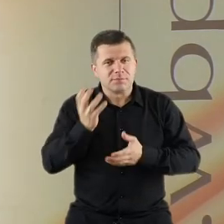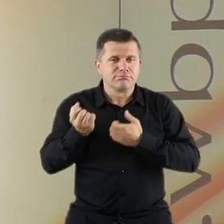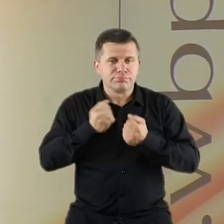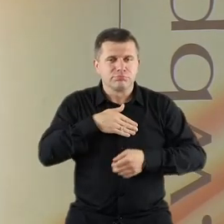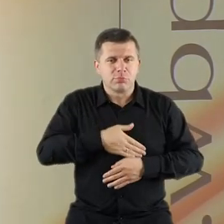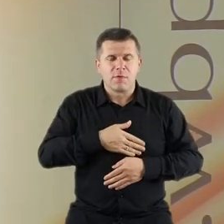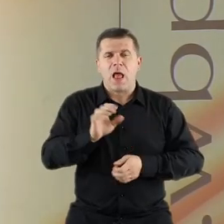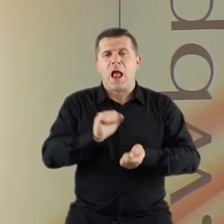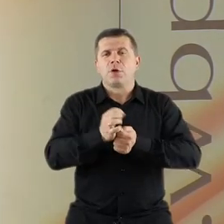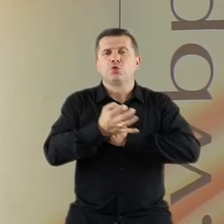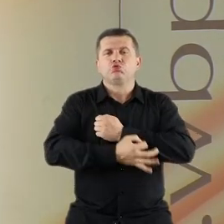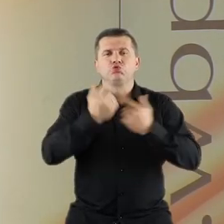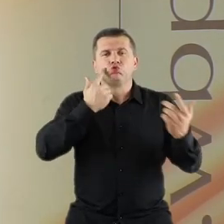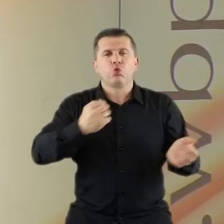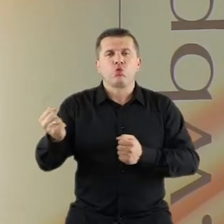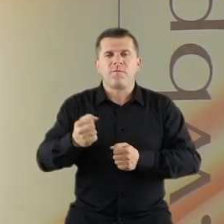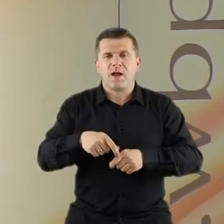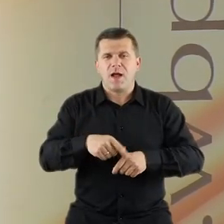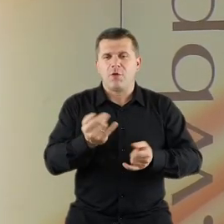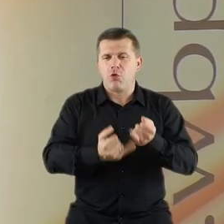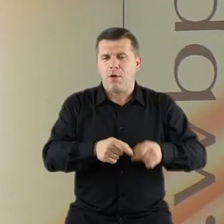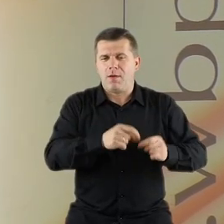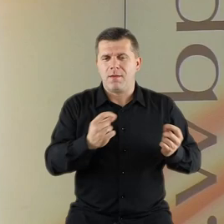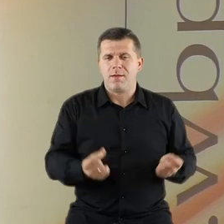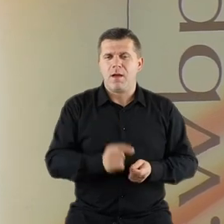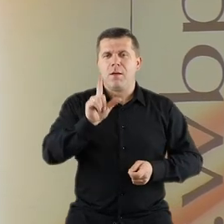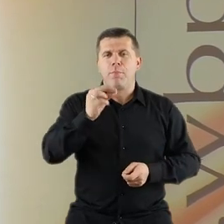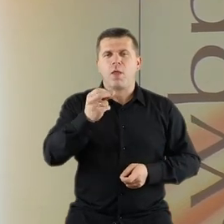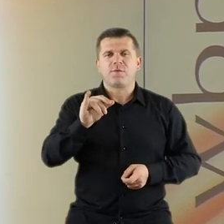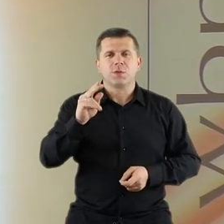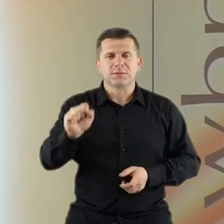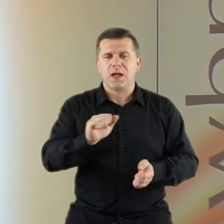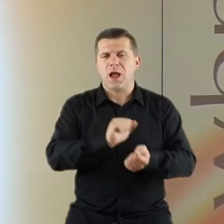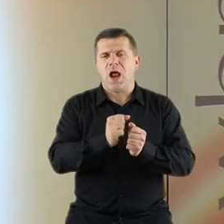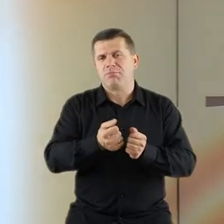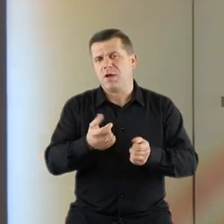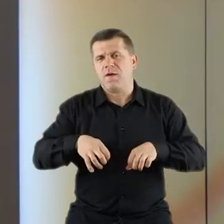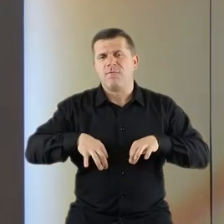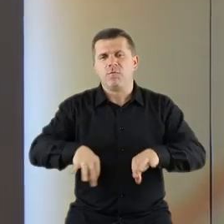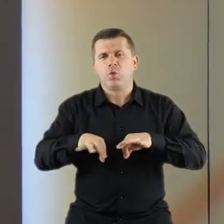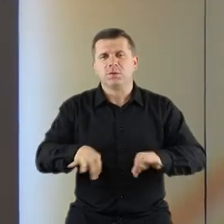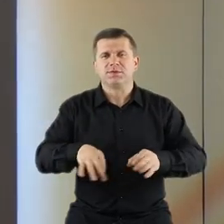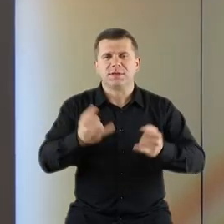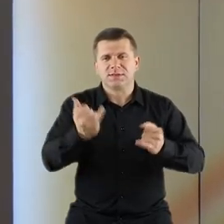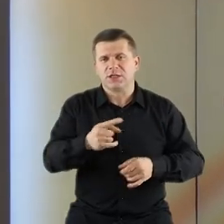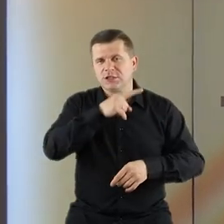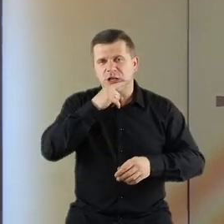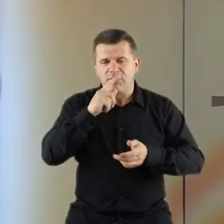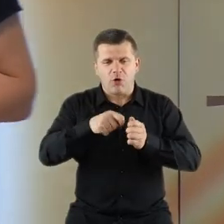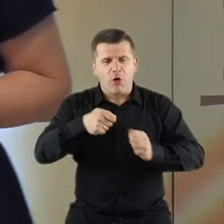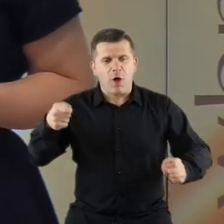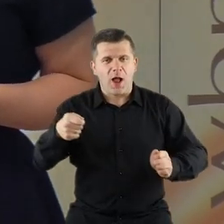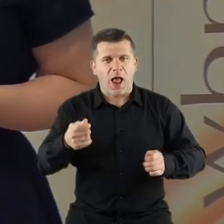A to na studniówkę jakąś podwiązkę A to na wózeczku dziecka czerwona